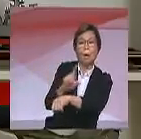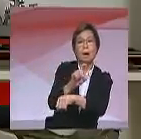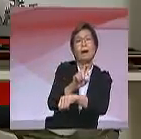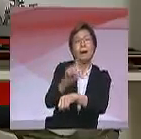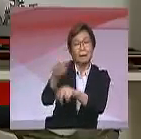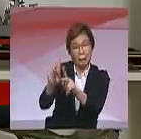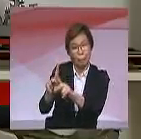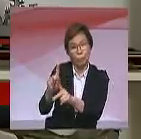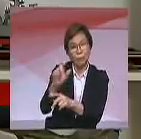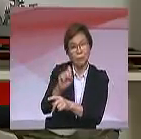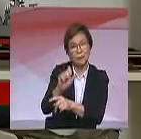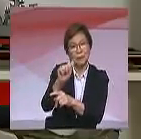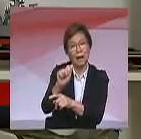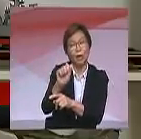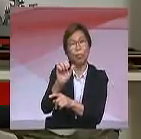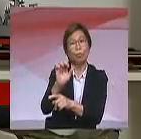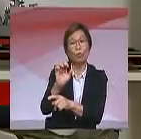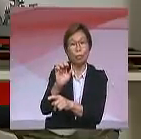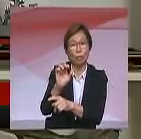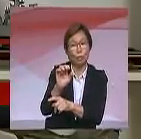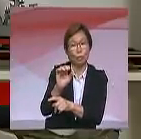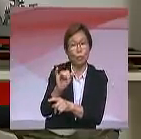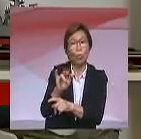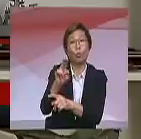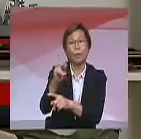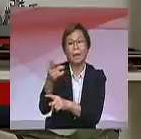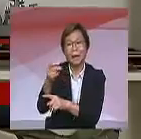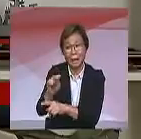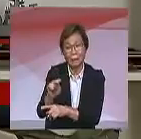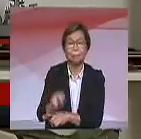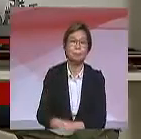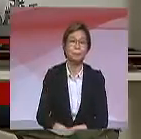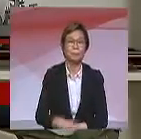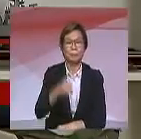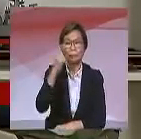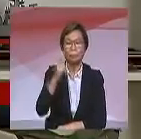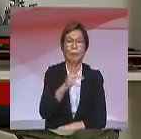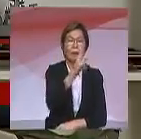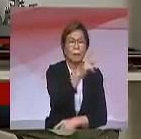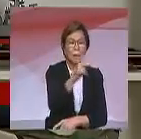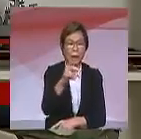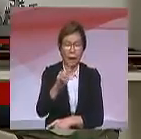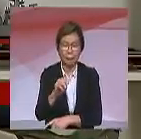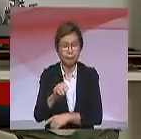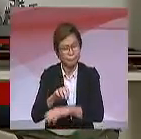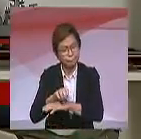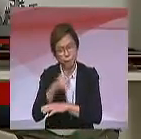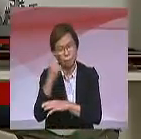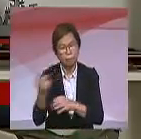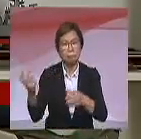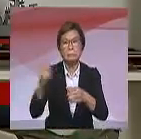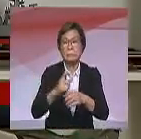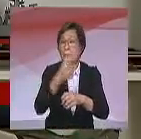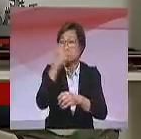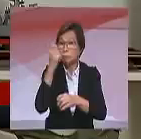King di Labuan. Sehubungan dengan itu, atas nasihat Kementerian Kesihatan Malaysia,